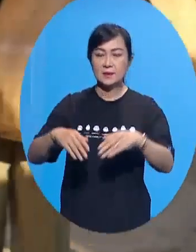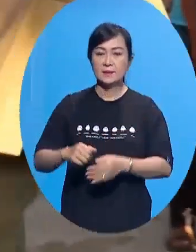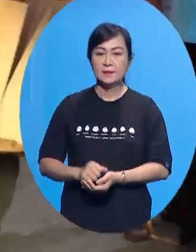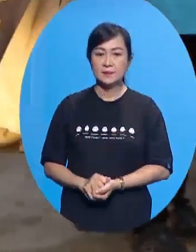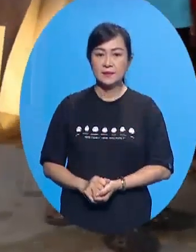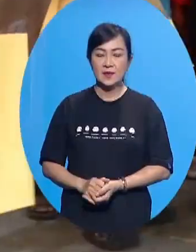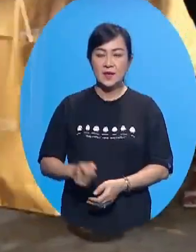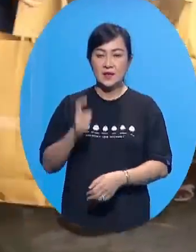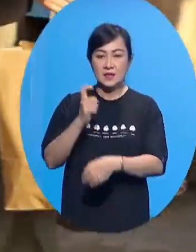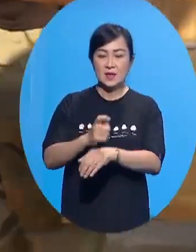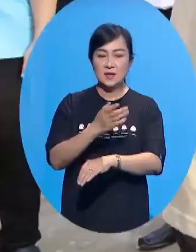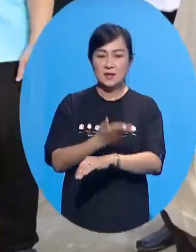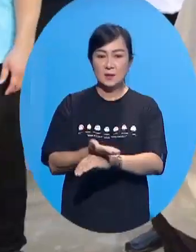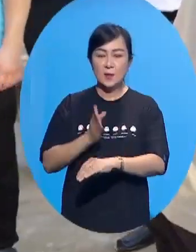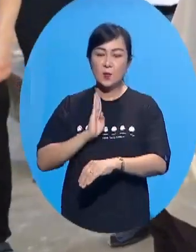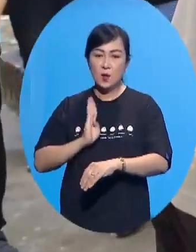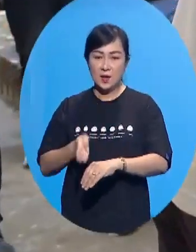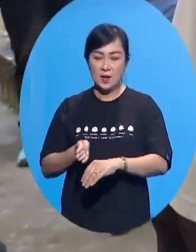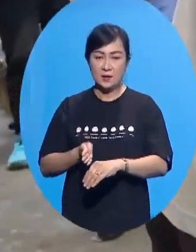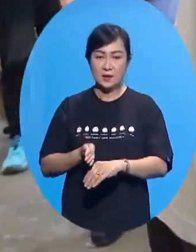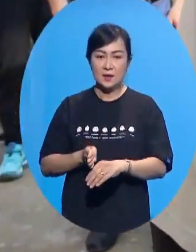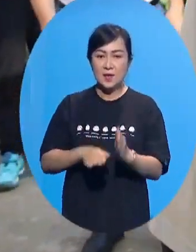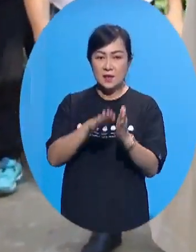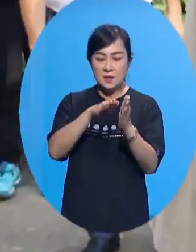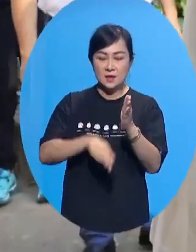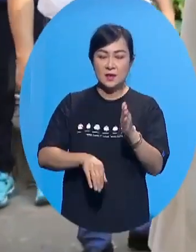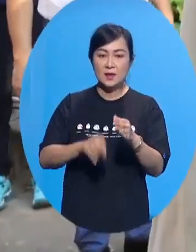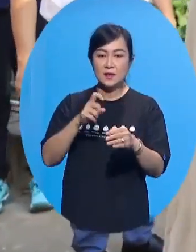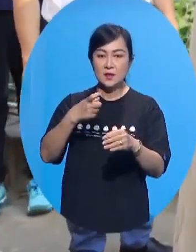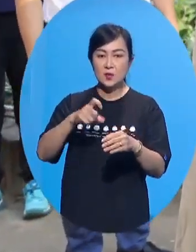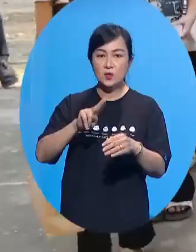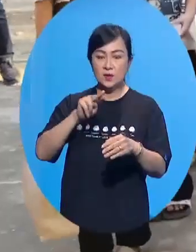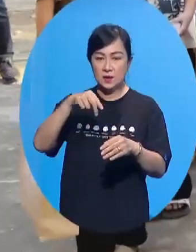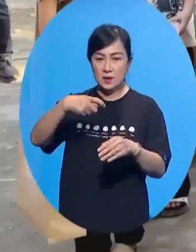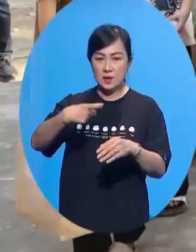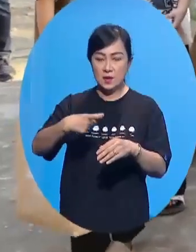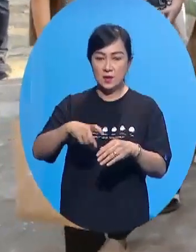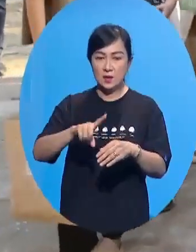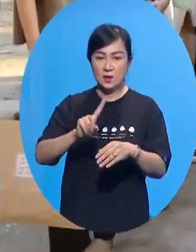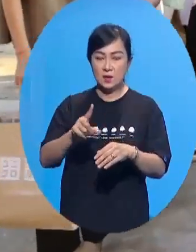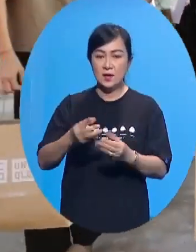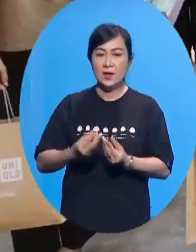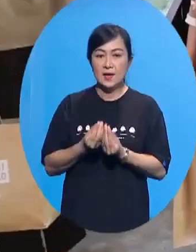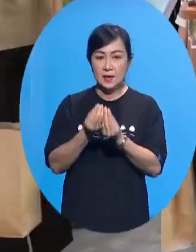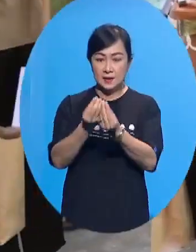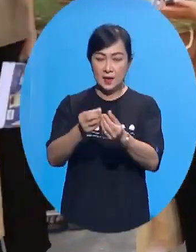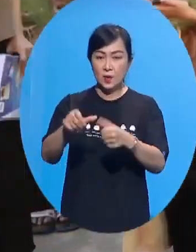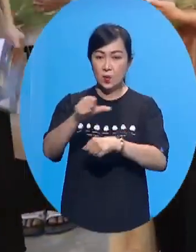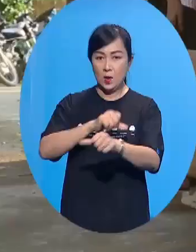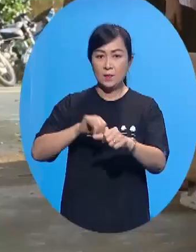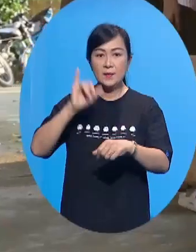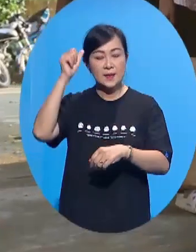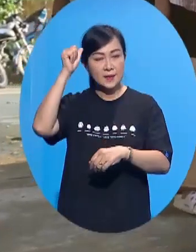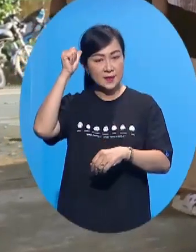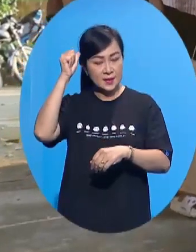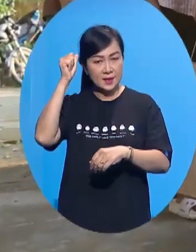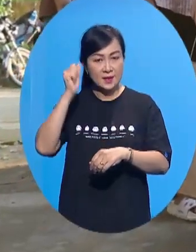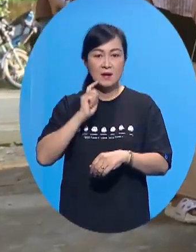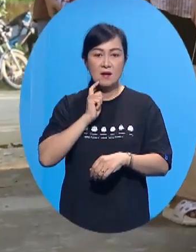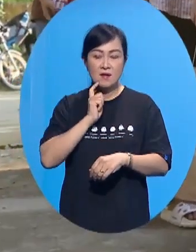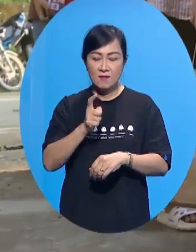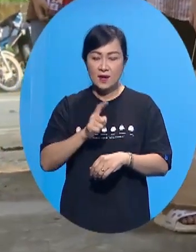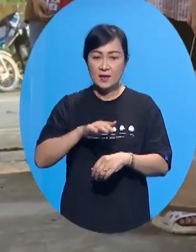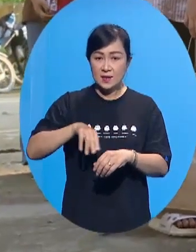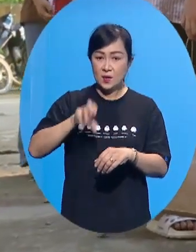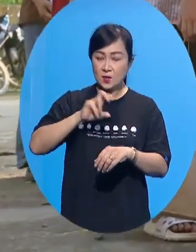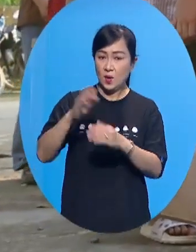đó, 9.000 sản phẩm quần áo từ chương trình ReUniqlo được trao tặng dịp này cũng là hoạt động ý nghĩa, không chỉ vì